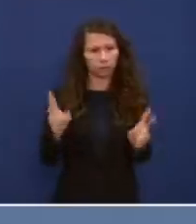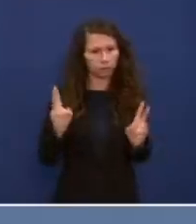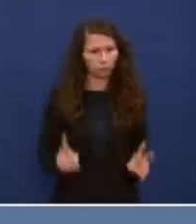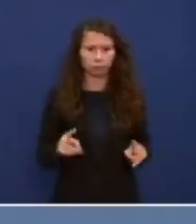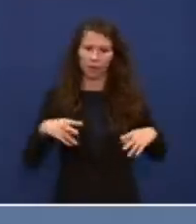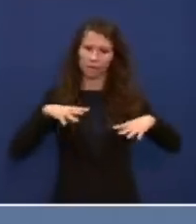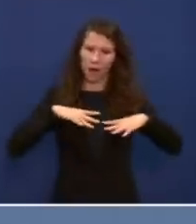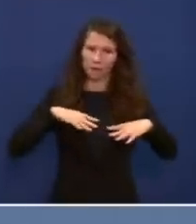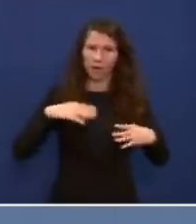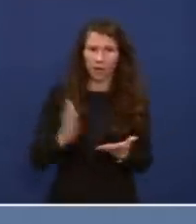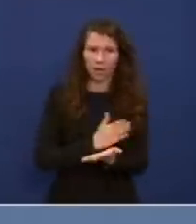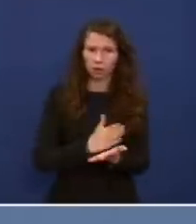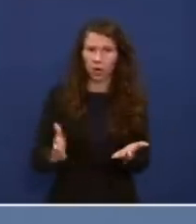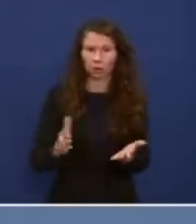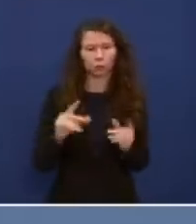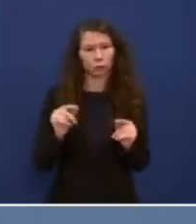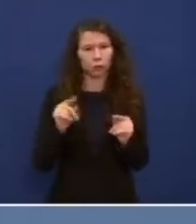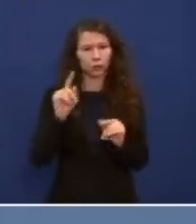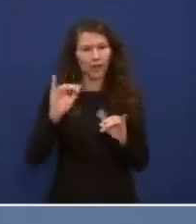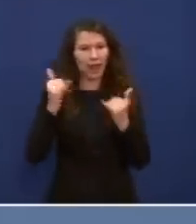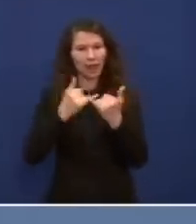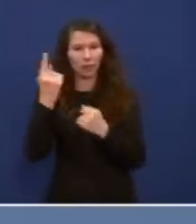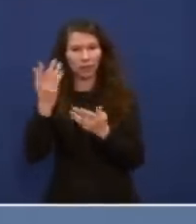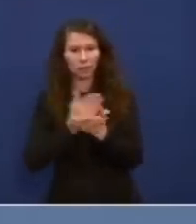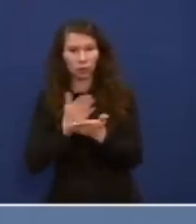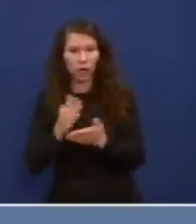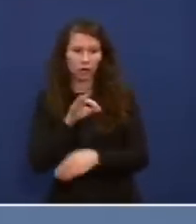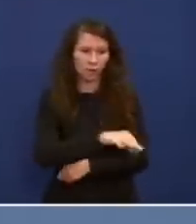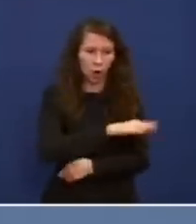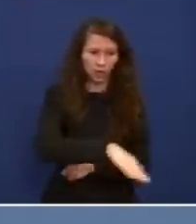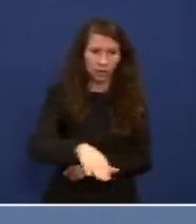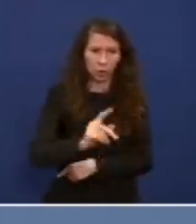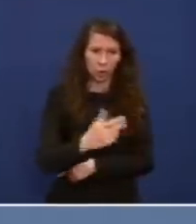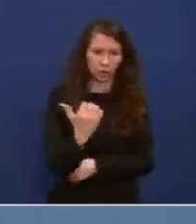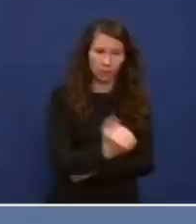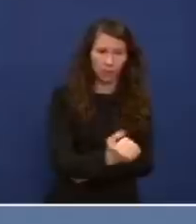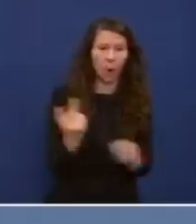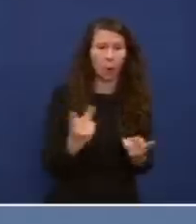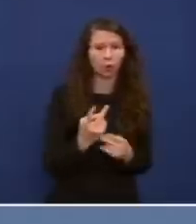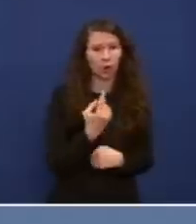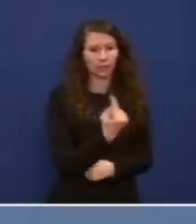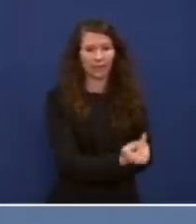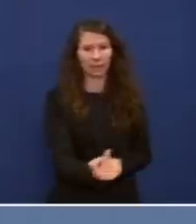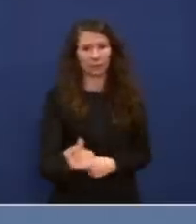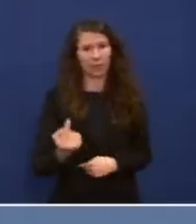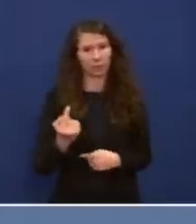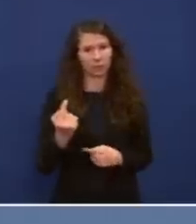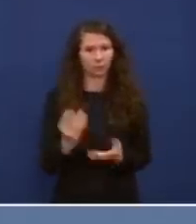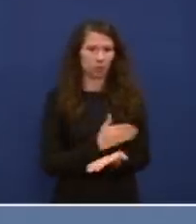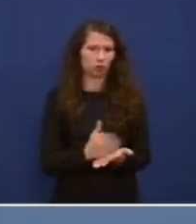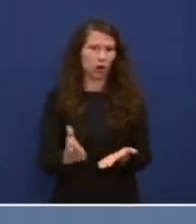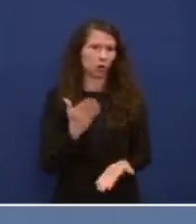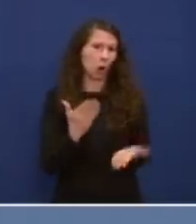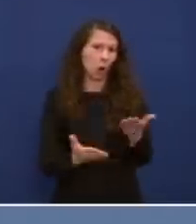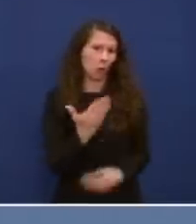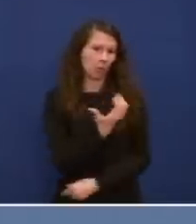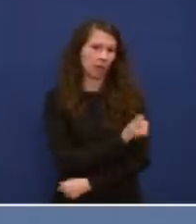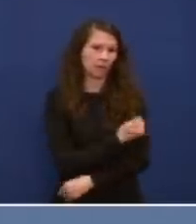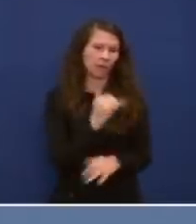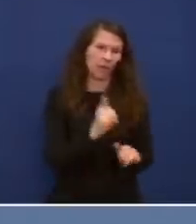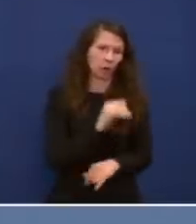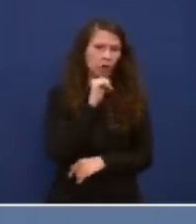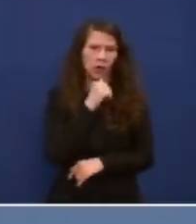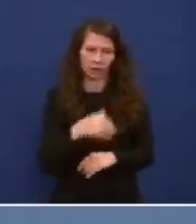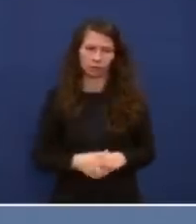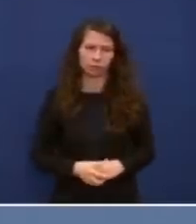Eltern oder ab einem bestimmten Alter auch der Jugendlichen selbst, ob sie sich impfen lassen wollen oder nicht. Und dann auch eine Entscheidung, die